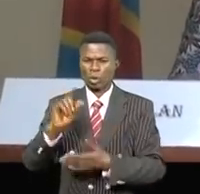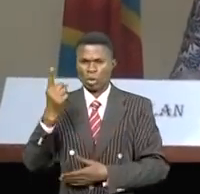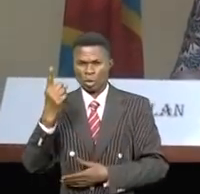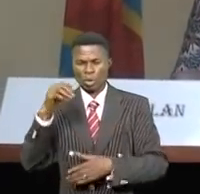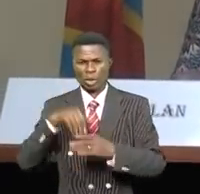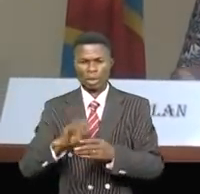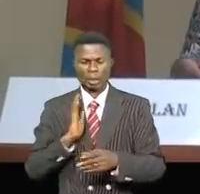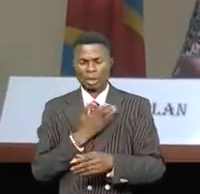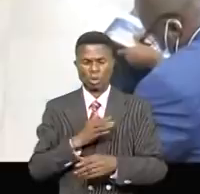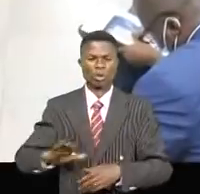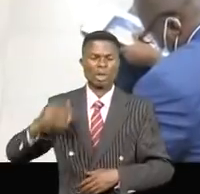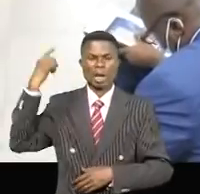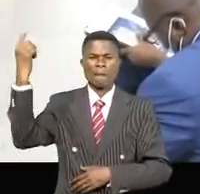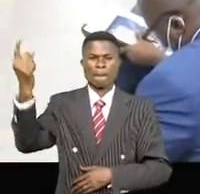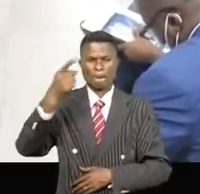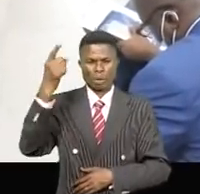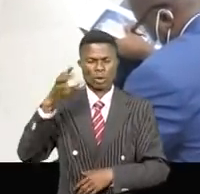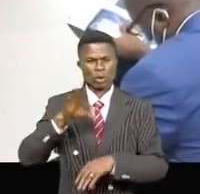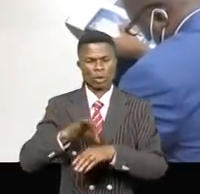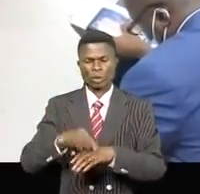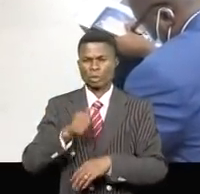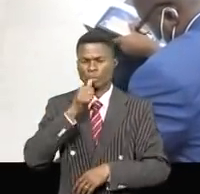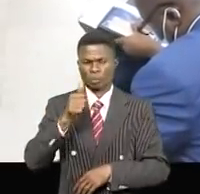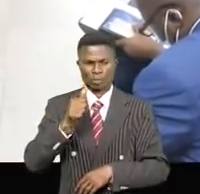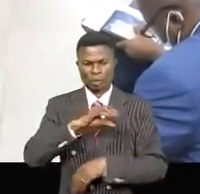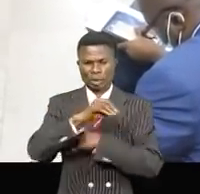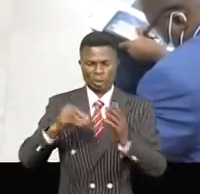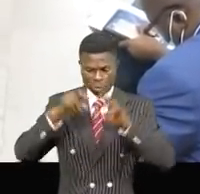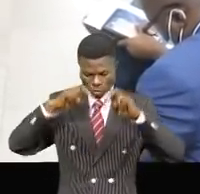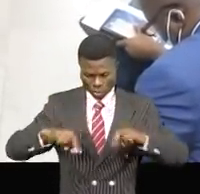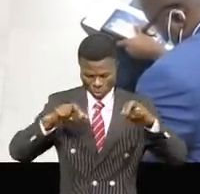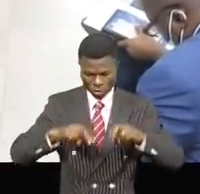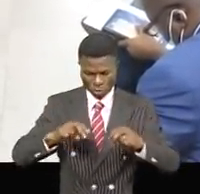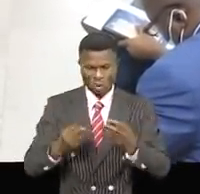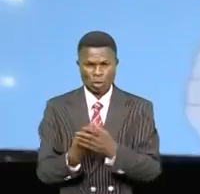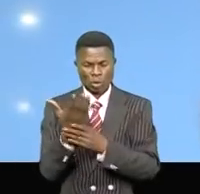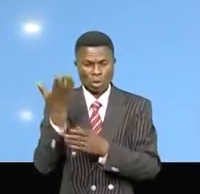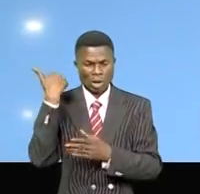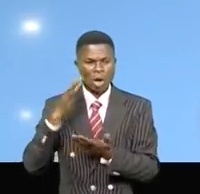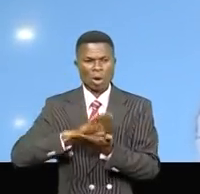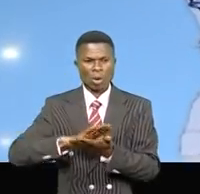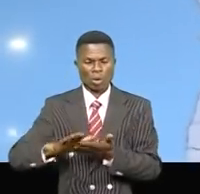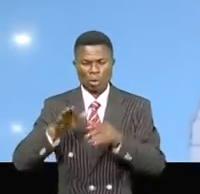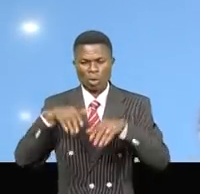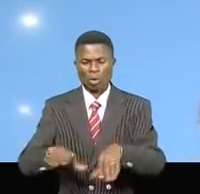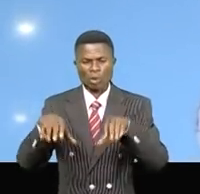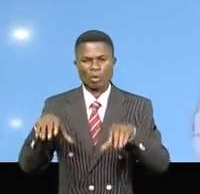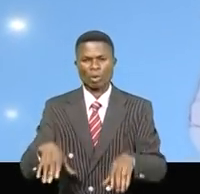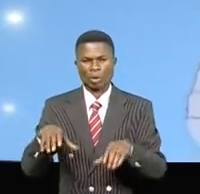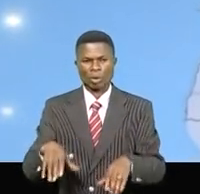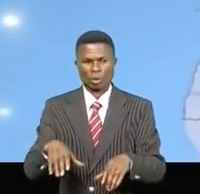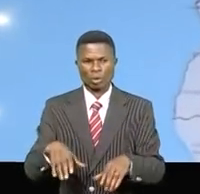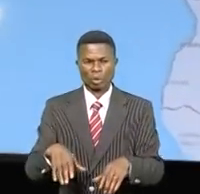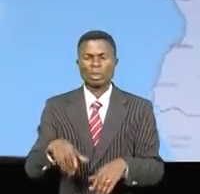notre planète. Belle opportunité pour le Centre de recherche des ressources en eau potable du bassin du Congo, CREBAC